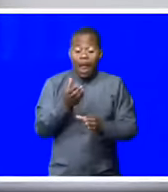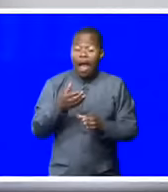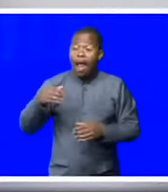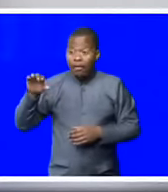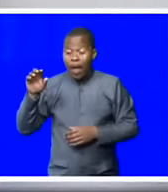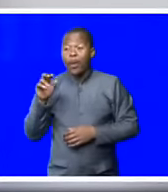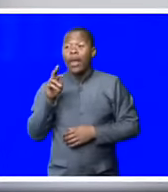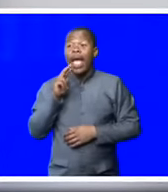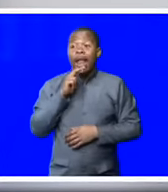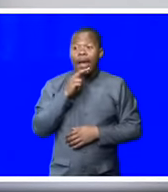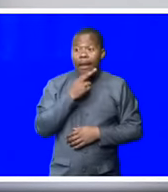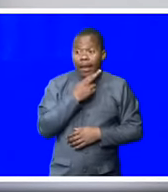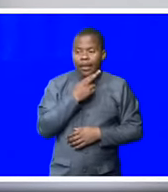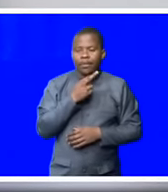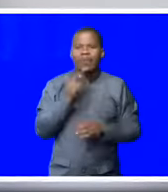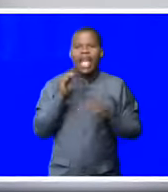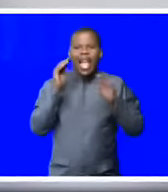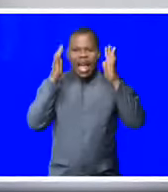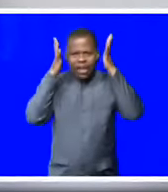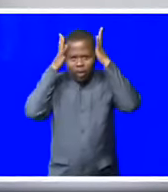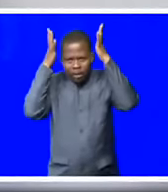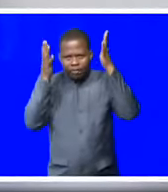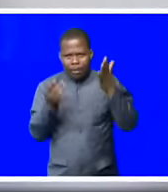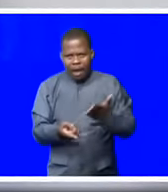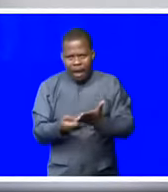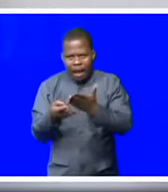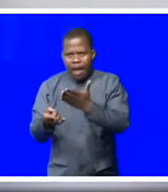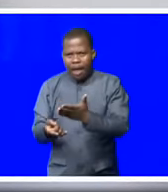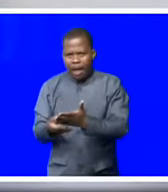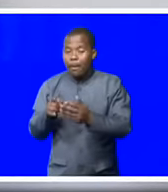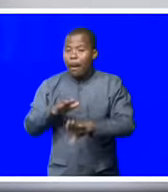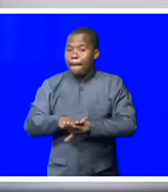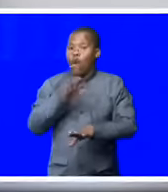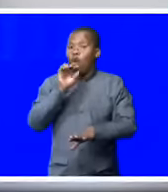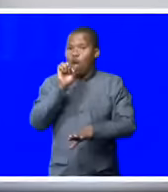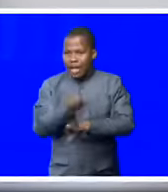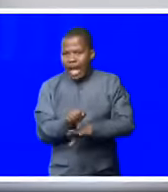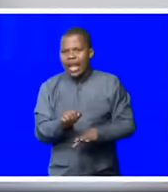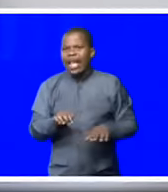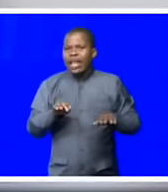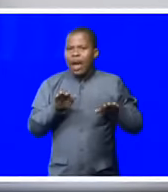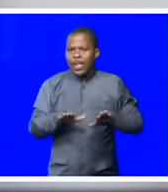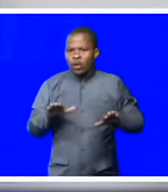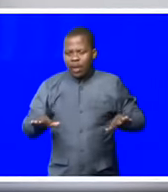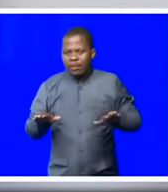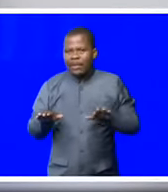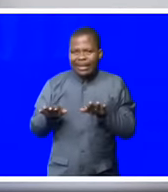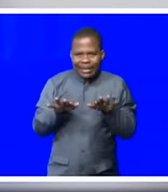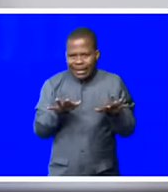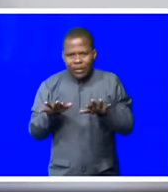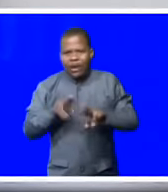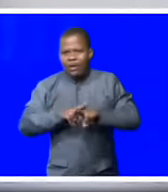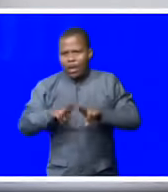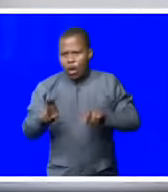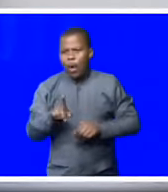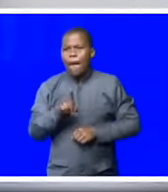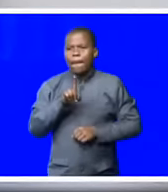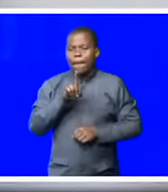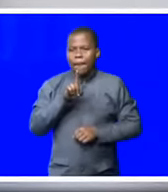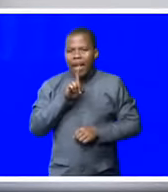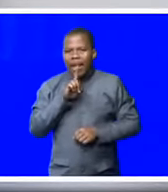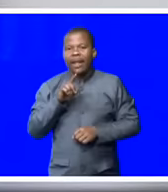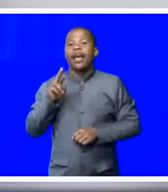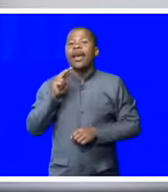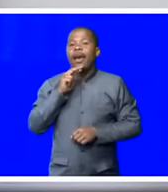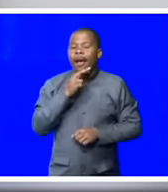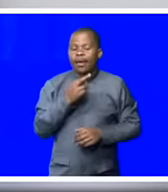iRussia. Nanyalo solo beyachubeka lolusito basangakasho ukuthi abasakhoni kusisita.